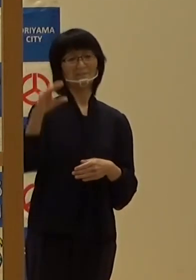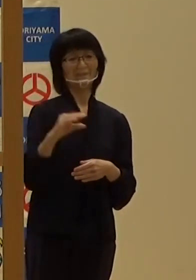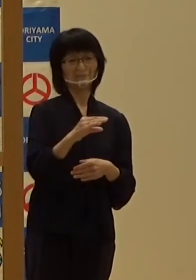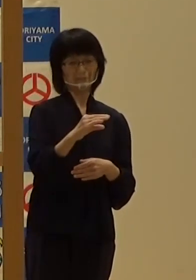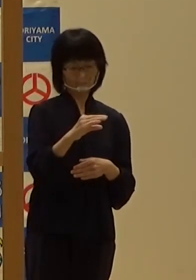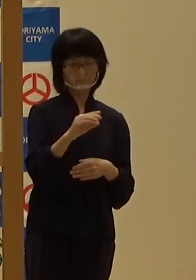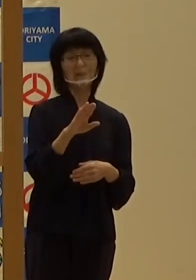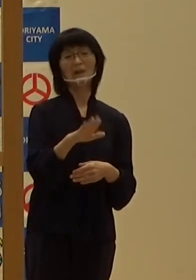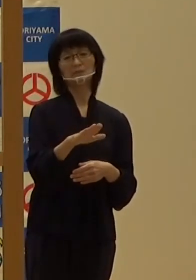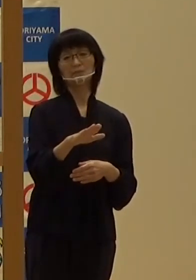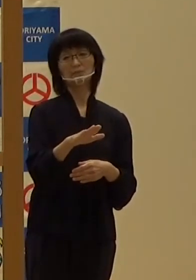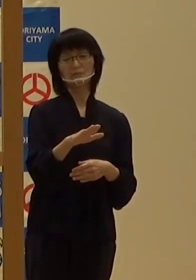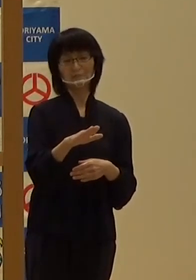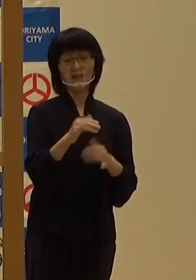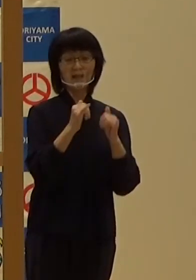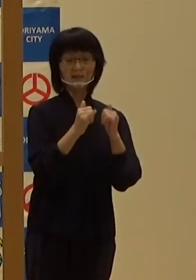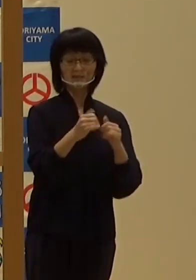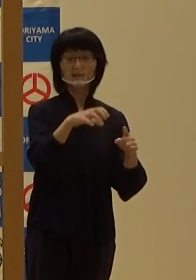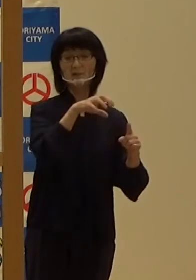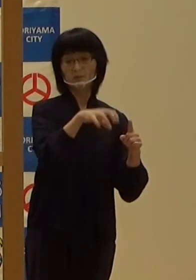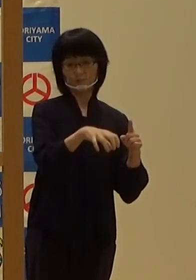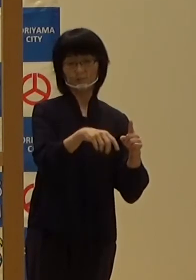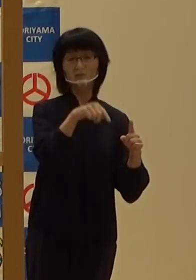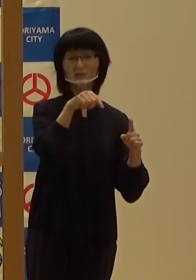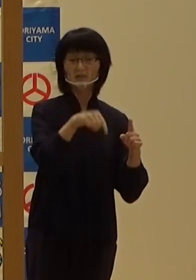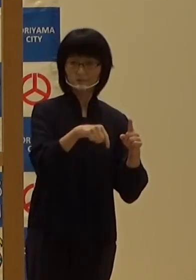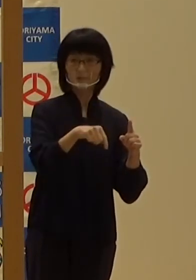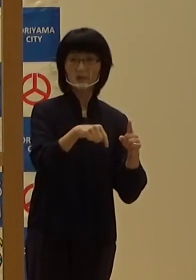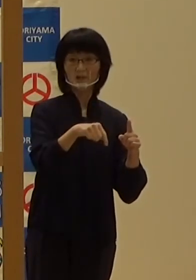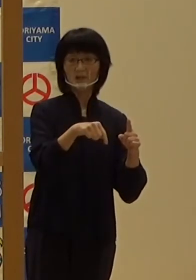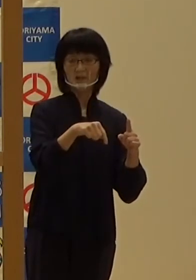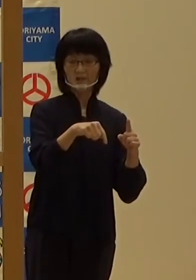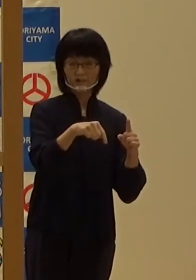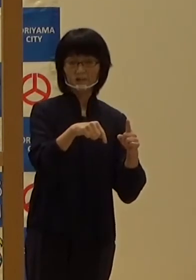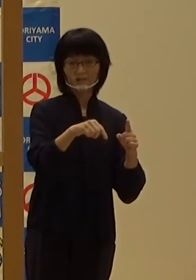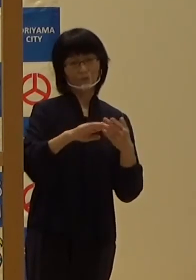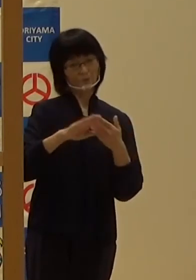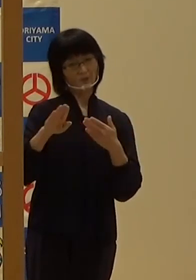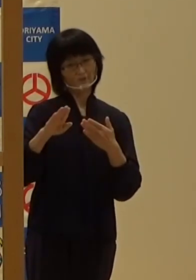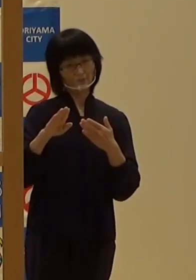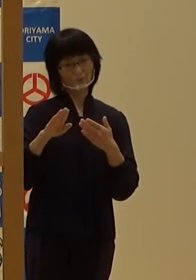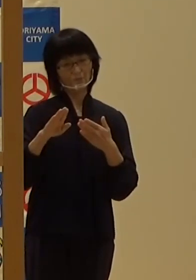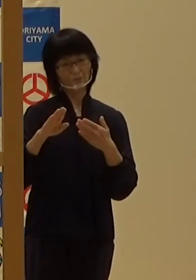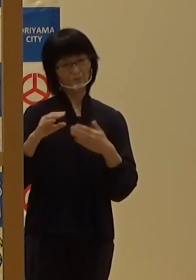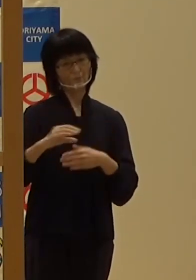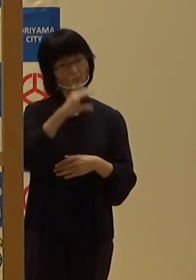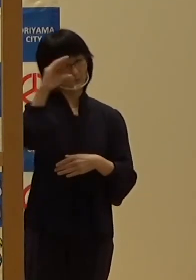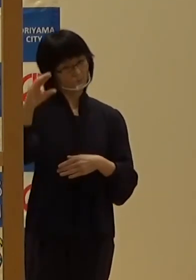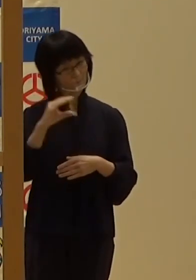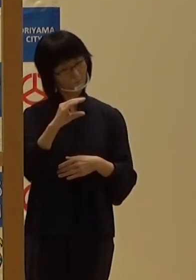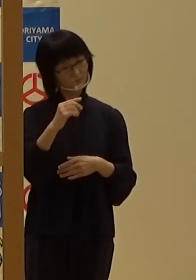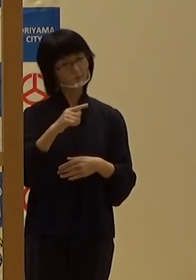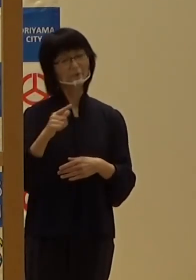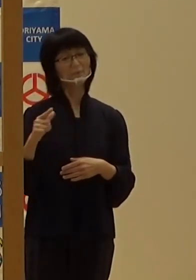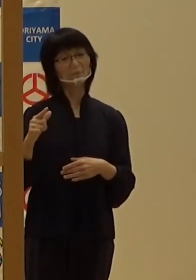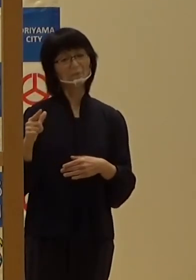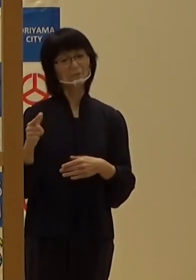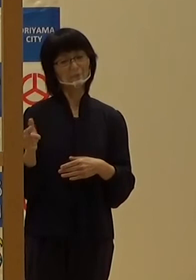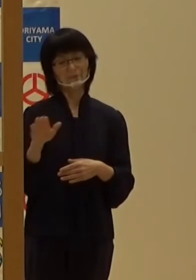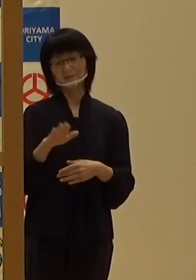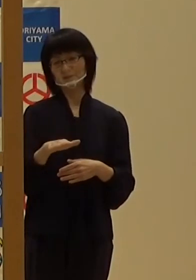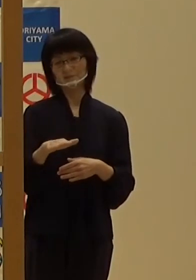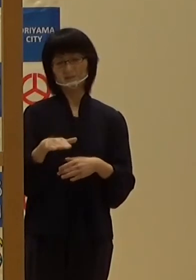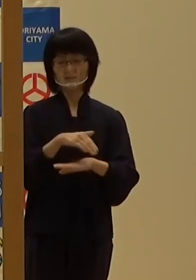りますので、今会社さんに公園に関しましてはそれらその他の遊具については今のところ設置見込みは